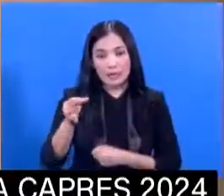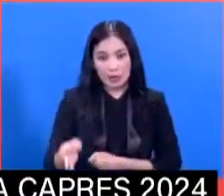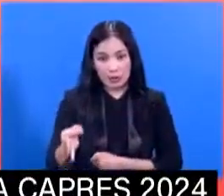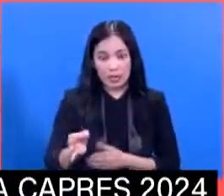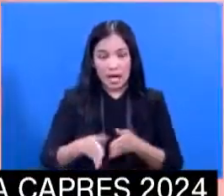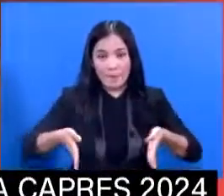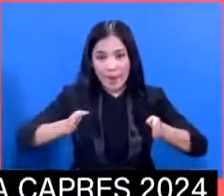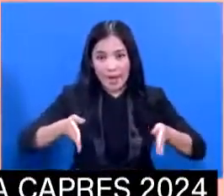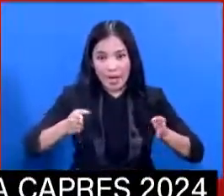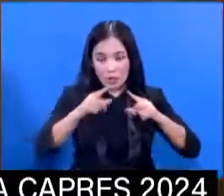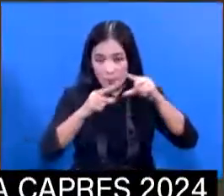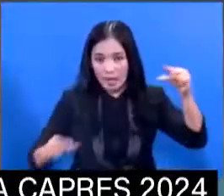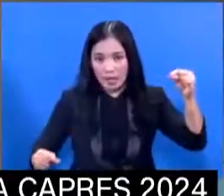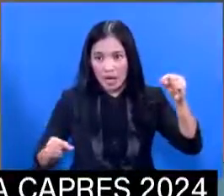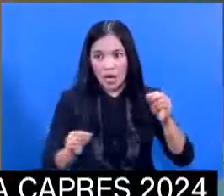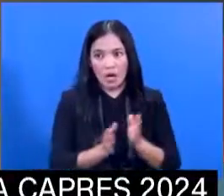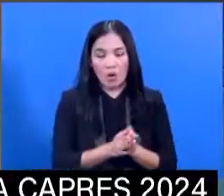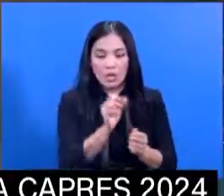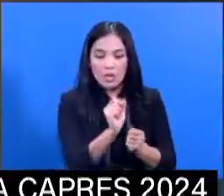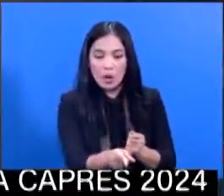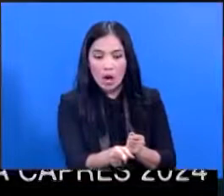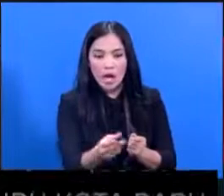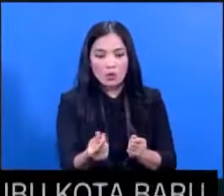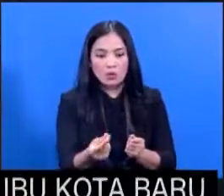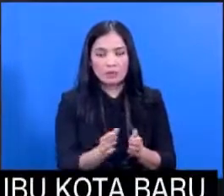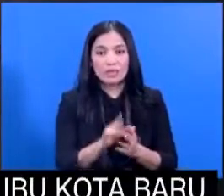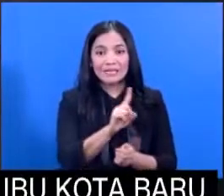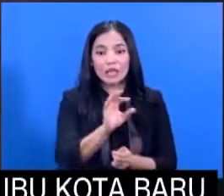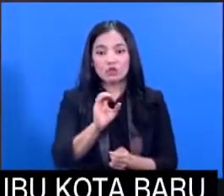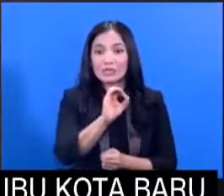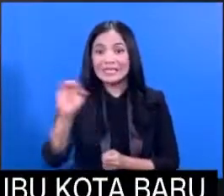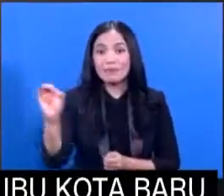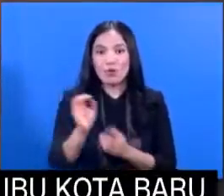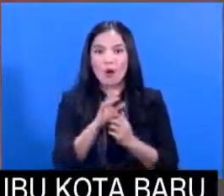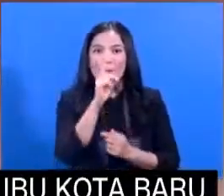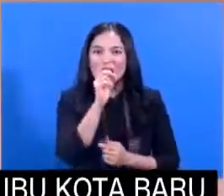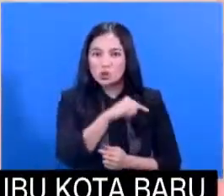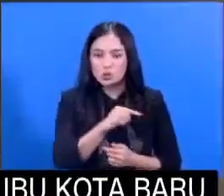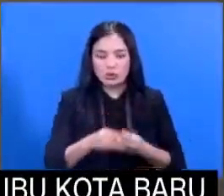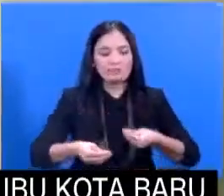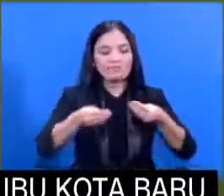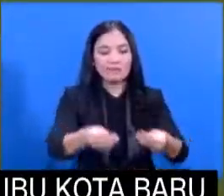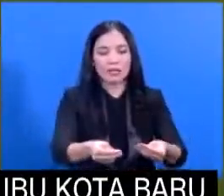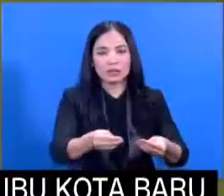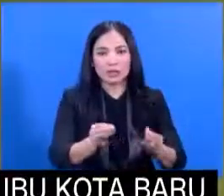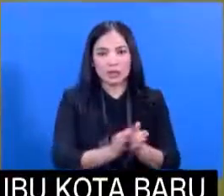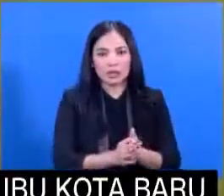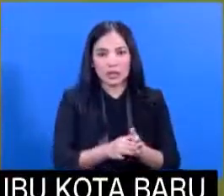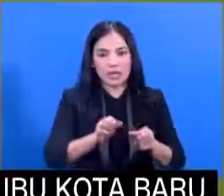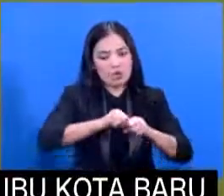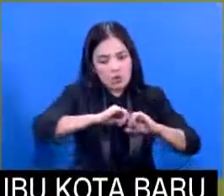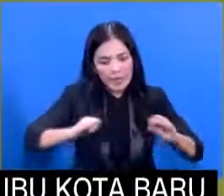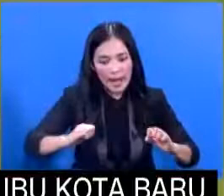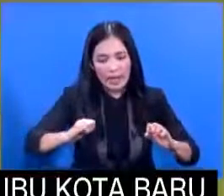sore. Setelah sempat menawar, pelaku menyerahkan uang pecahan 100 ribu palsu kepada seorang pedagang durian. Menyadari uang yang